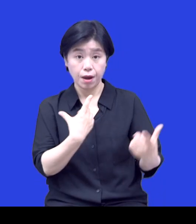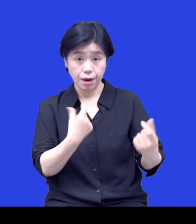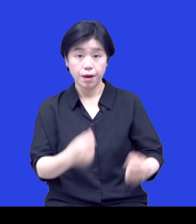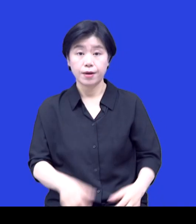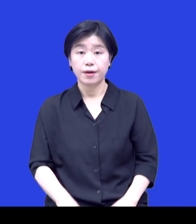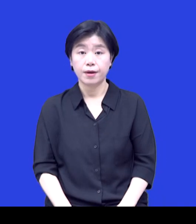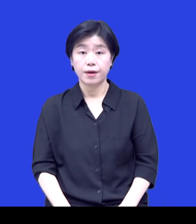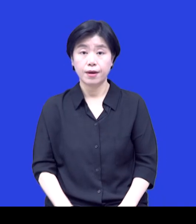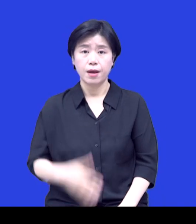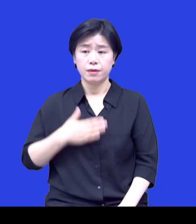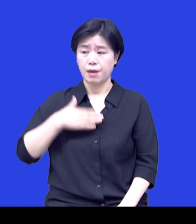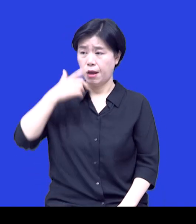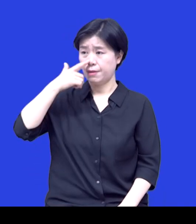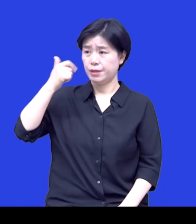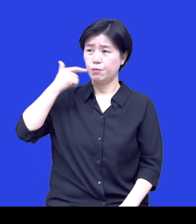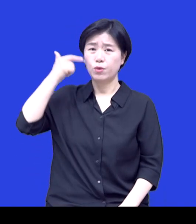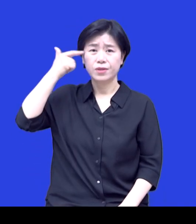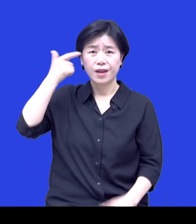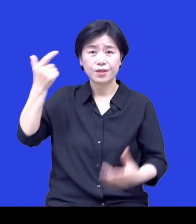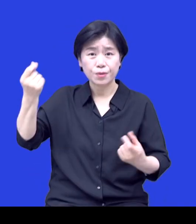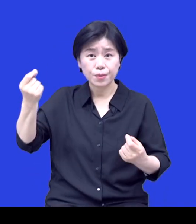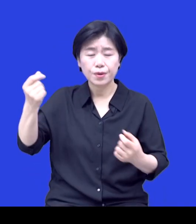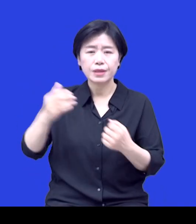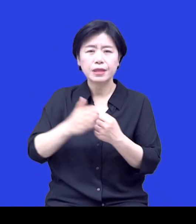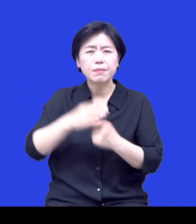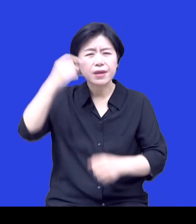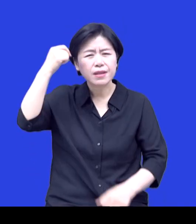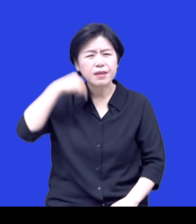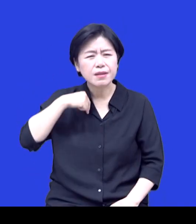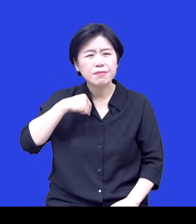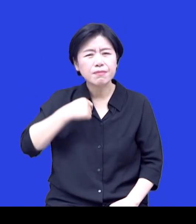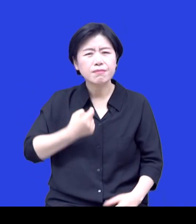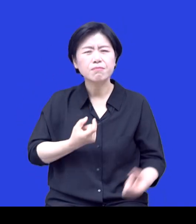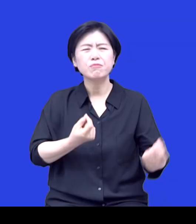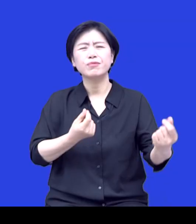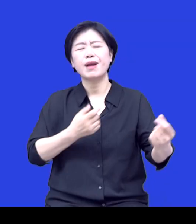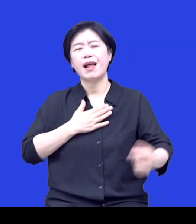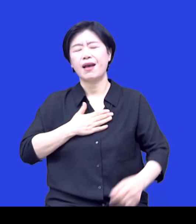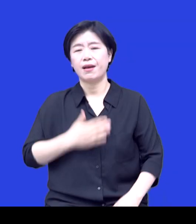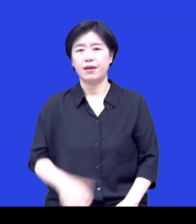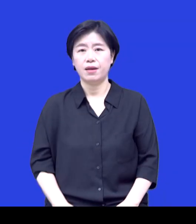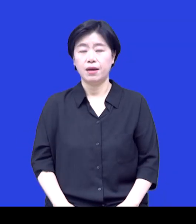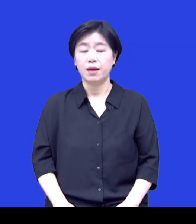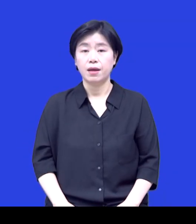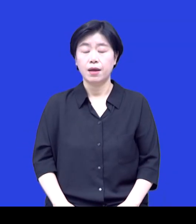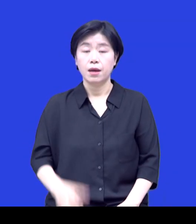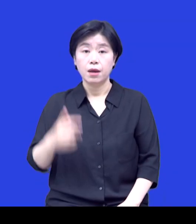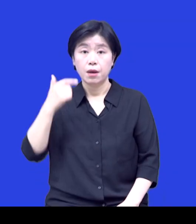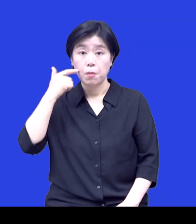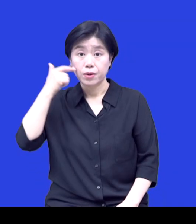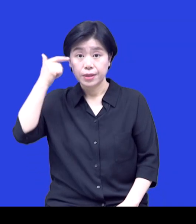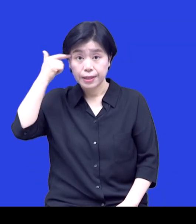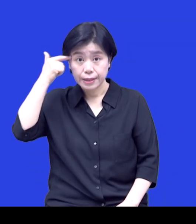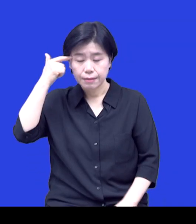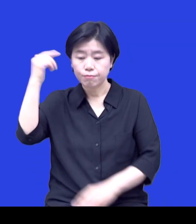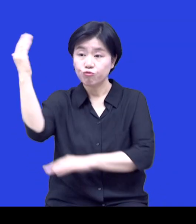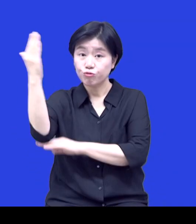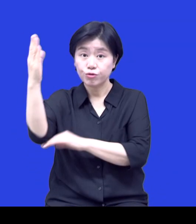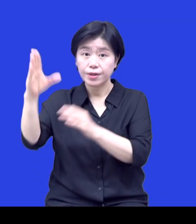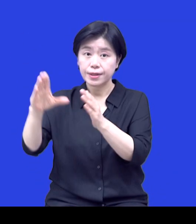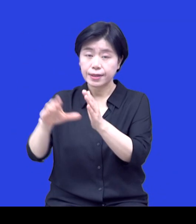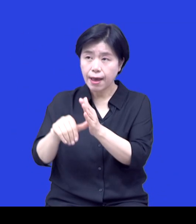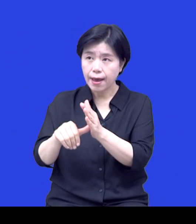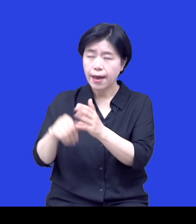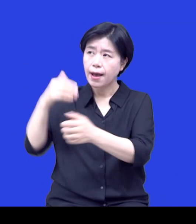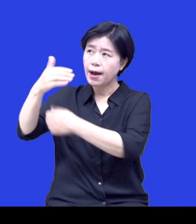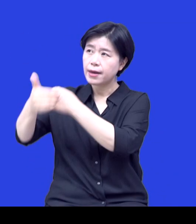이제 목회자의 자녀들이 뭐가 있냐면 이제 이게 하나님의 말씀이 아닌 우리 아버지가 스피치를 한다고 느낄 때가 많이 있거든요. 맞습니다.